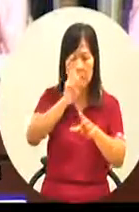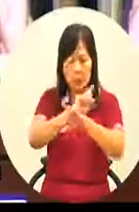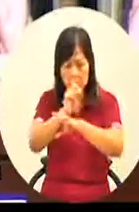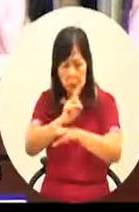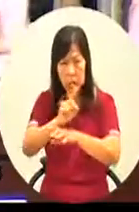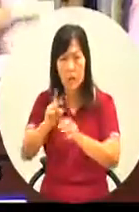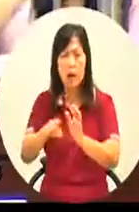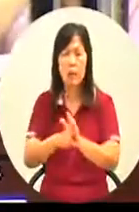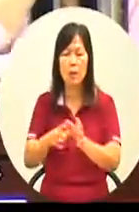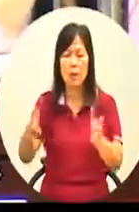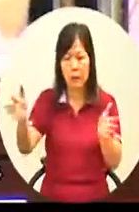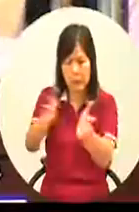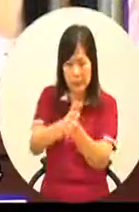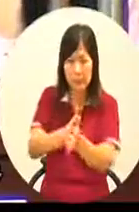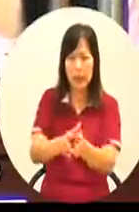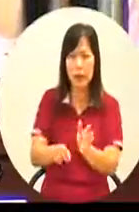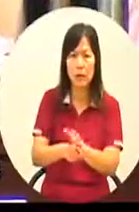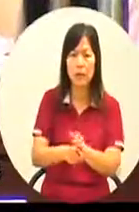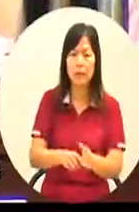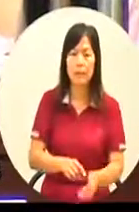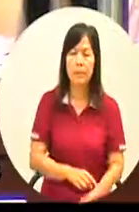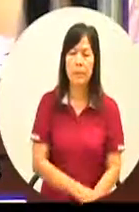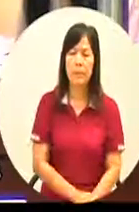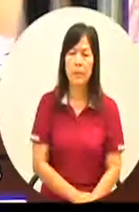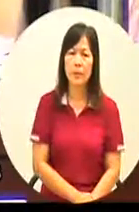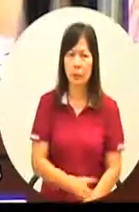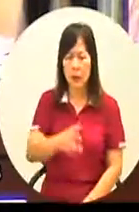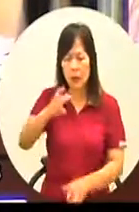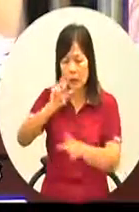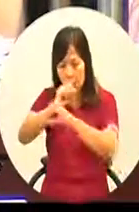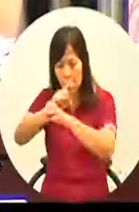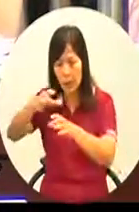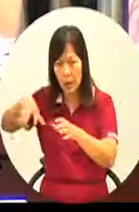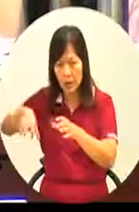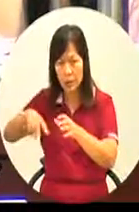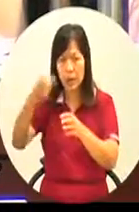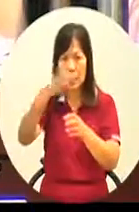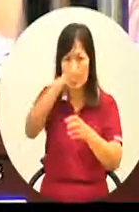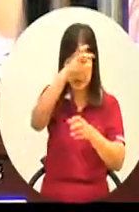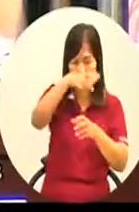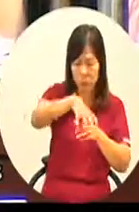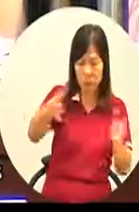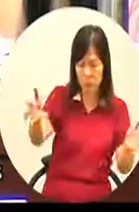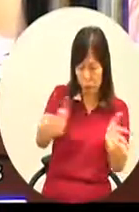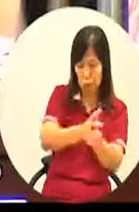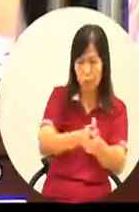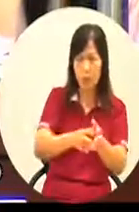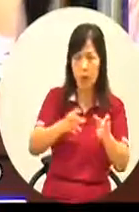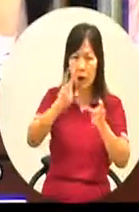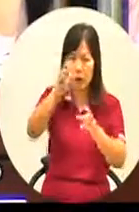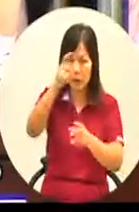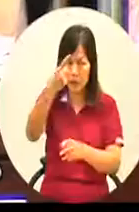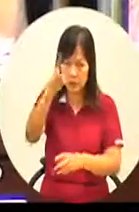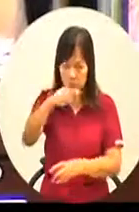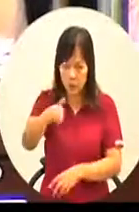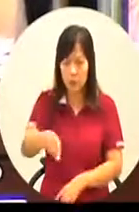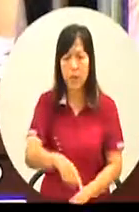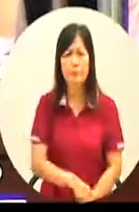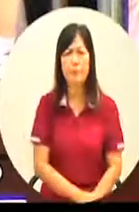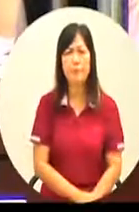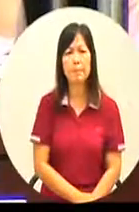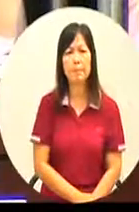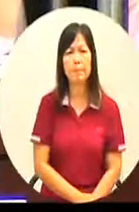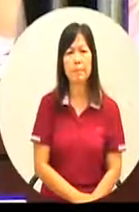括警 消 消防局。 刚刚说消防就是除了消防局还有警察局， 是。 就警消就21位， 哎是。 好，